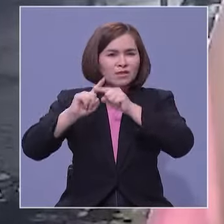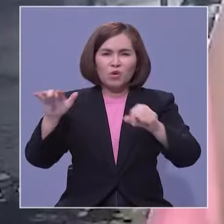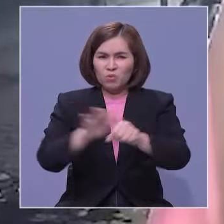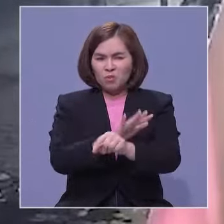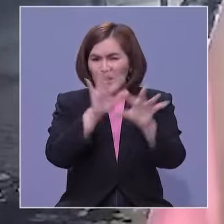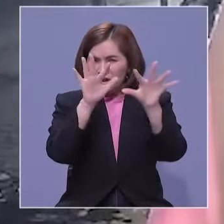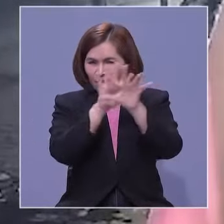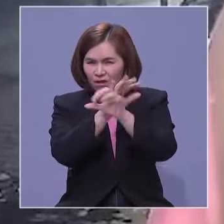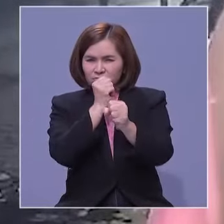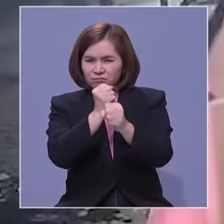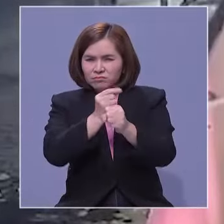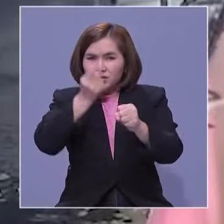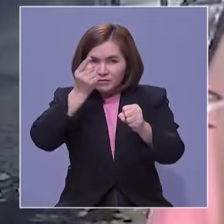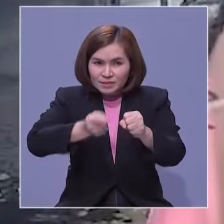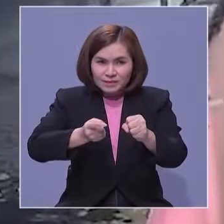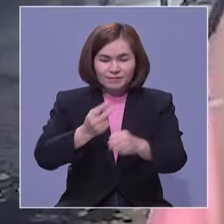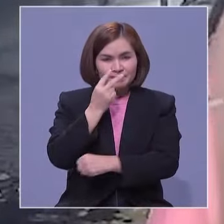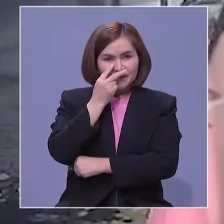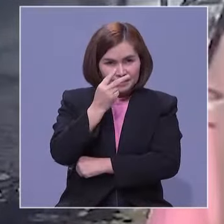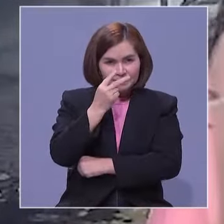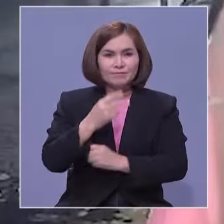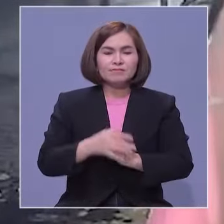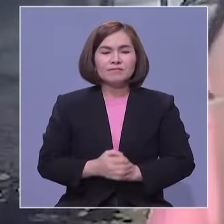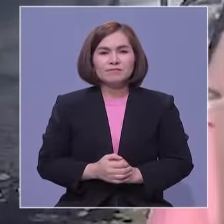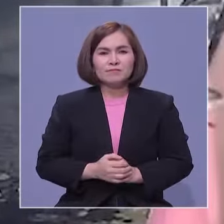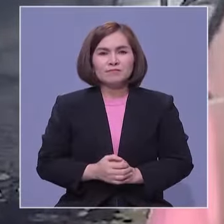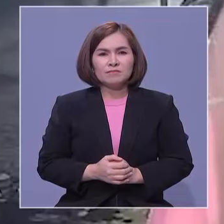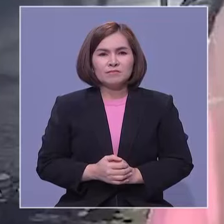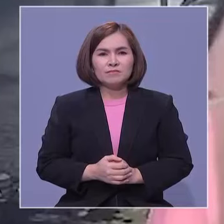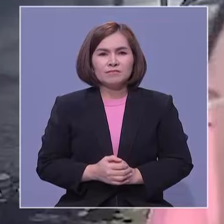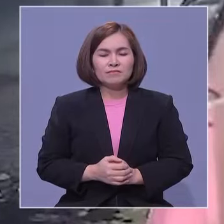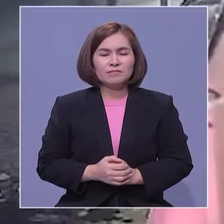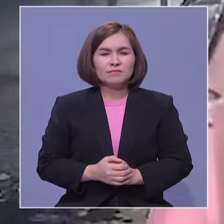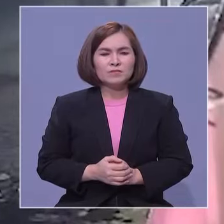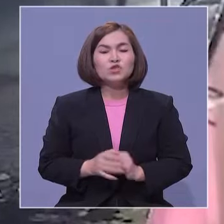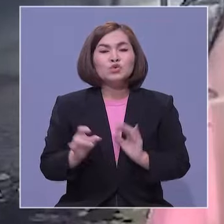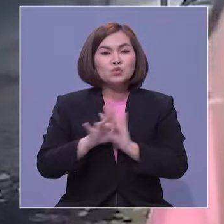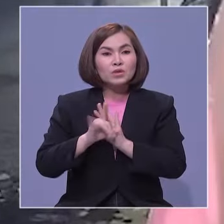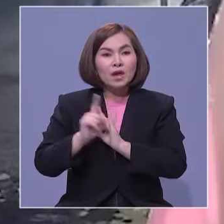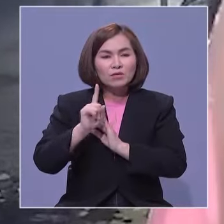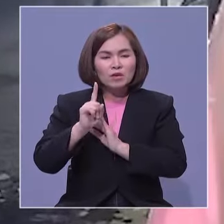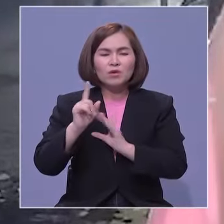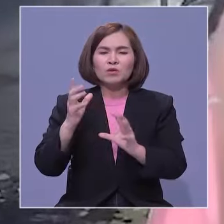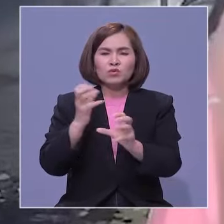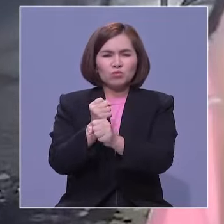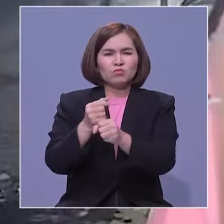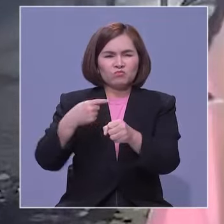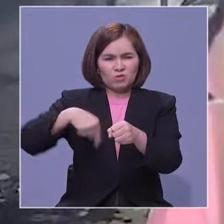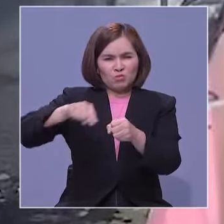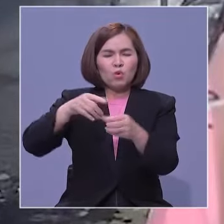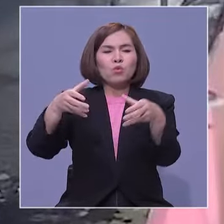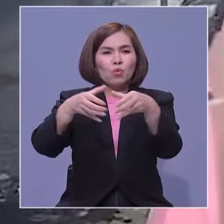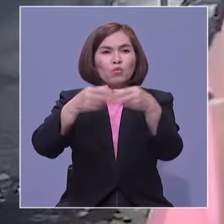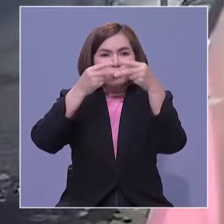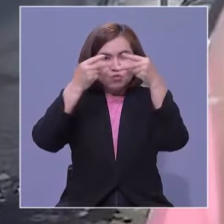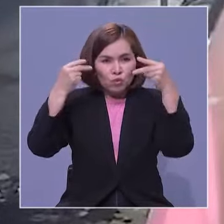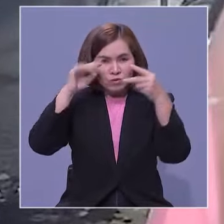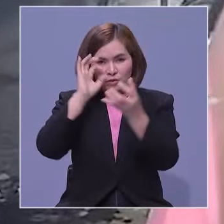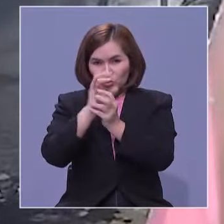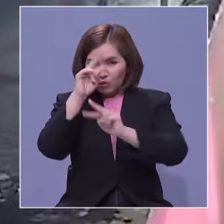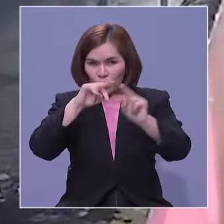แน่นเอใช่นี่เหมือนกับเจ้าหน้าที่มาทำงานกันตรงเนี้ยมาทำงานเกี่ยวกับสายเคเบิ้ลนะฮะแต่สุดท้ายนี่คือแก๊งโจรนะครับที่ถูกตำรวจจับกุม